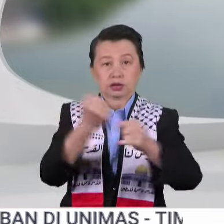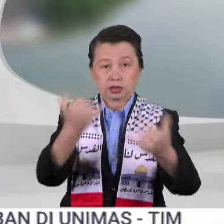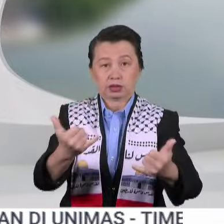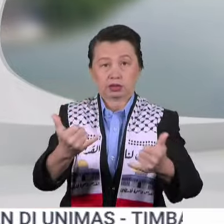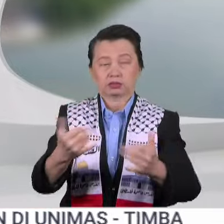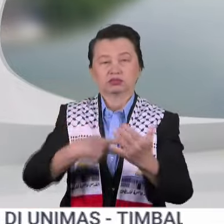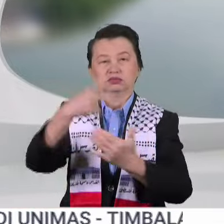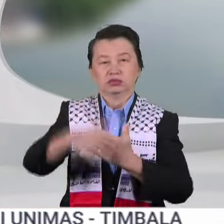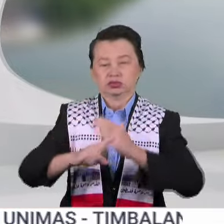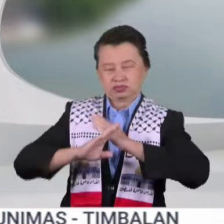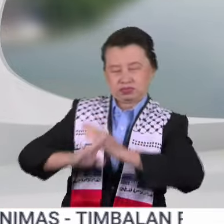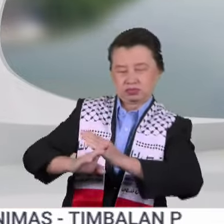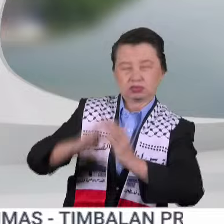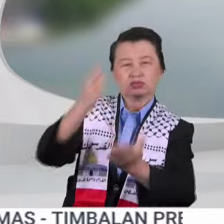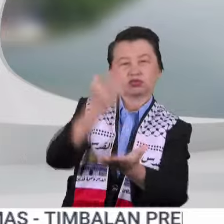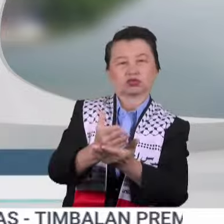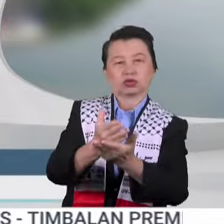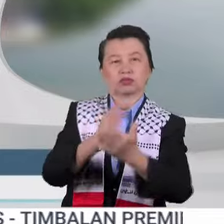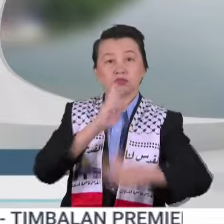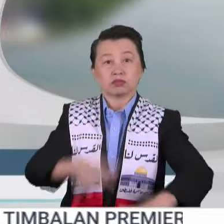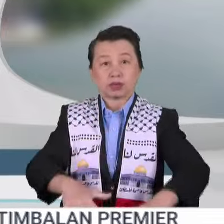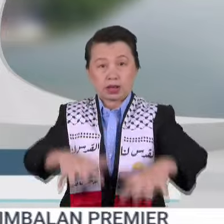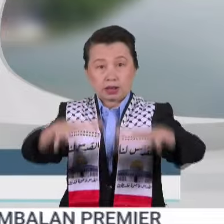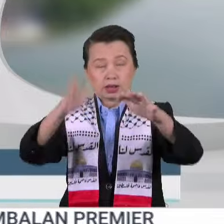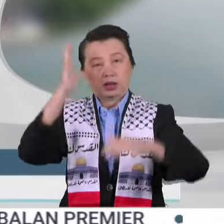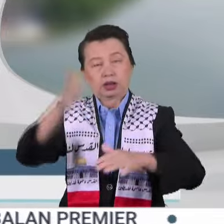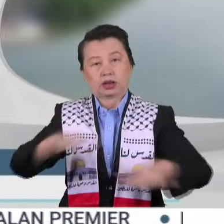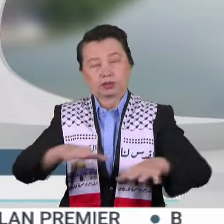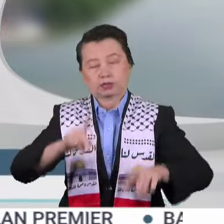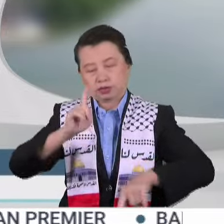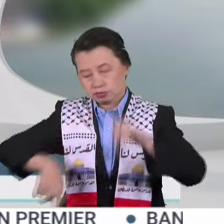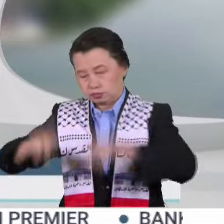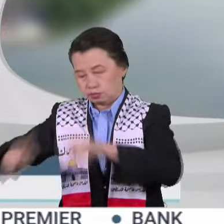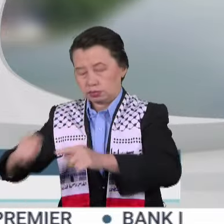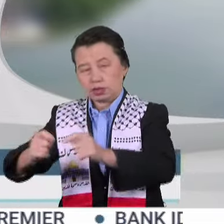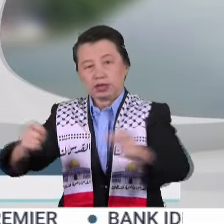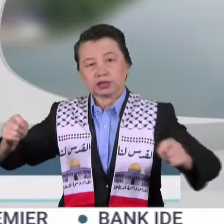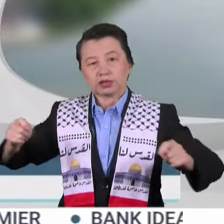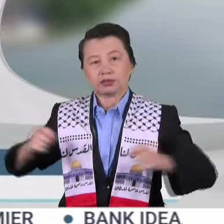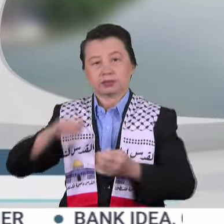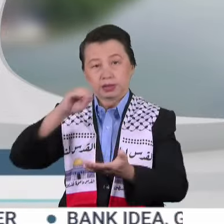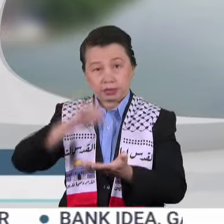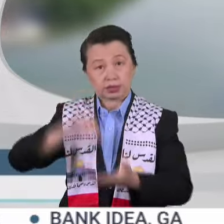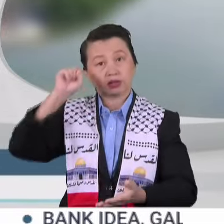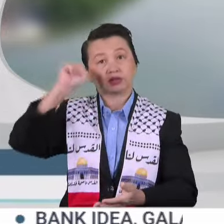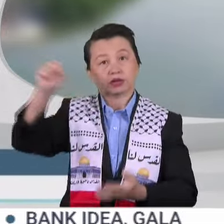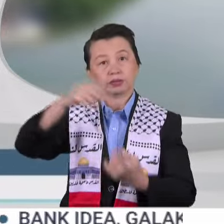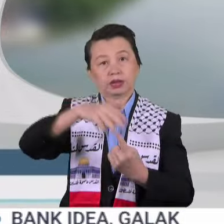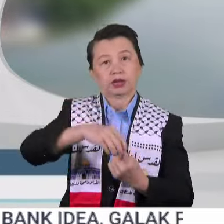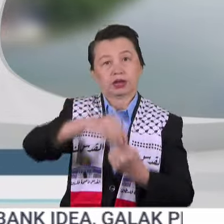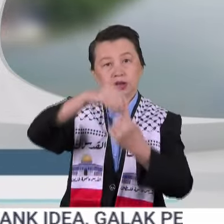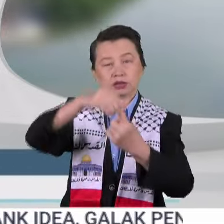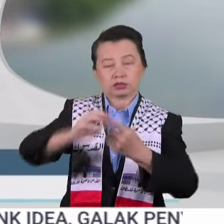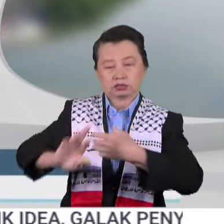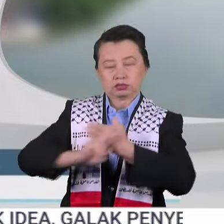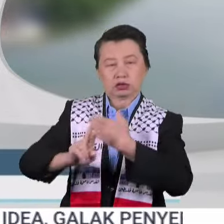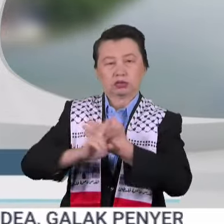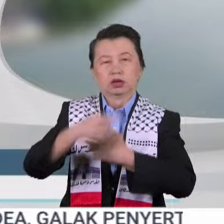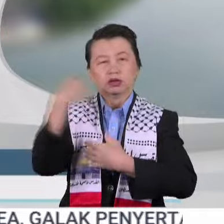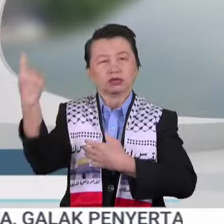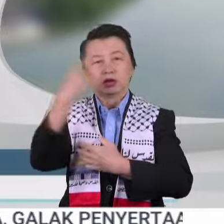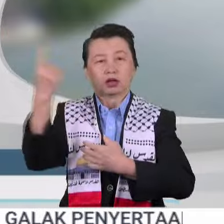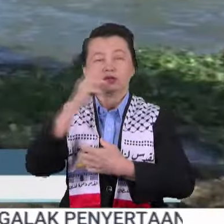Projek pencegahan banjir dan hakisan itu akan dilaksana di pelbagai lokasi seluruh negeri, terutamanya di kawasan berisiko